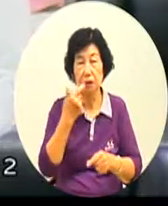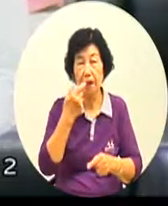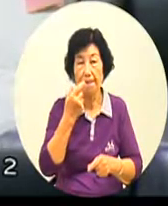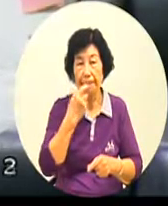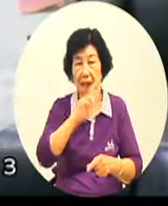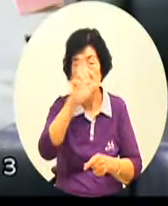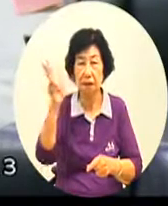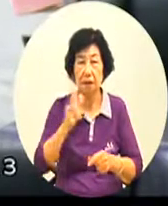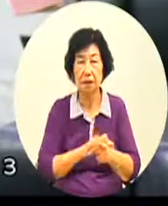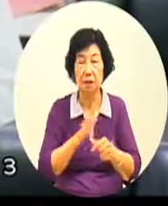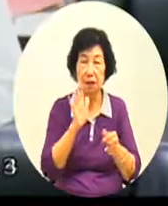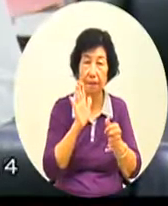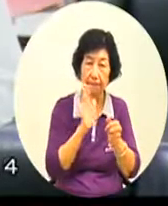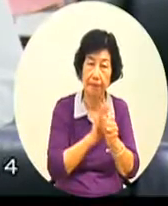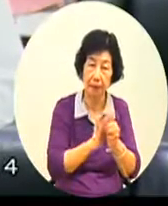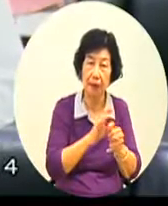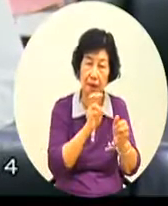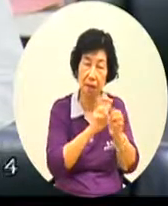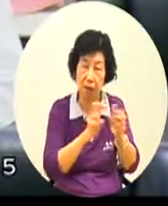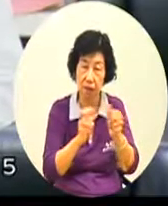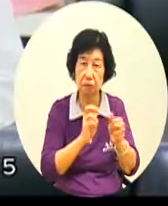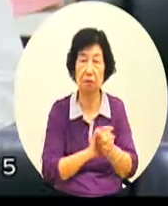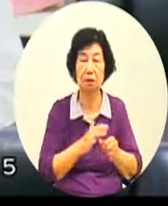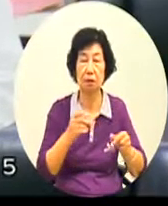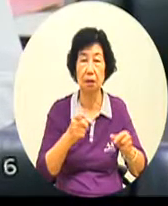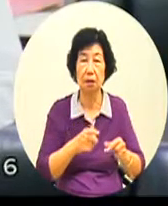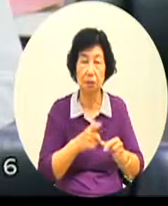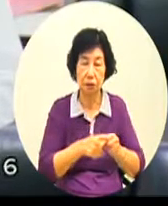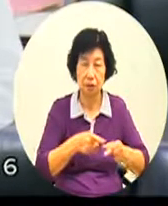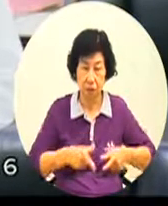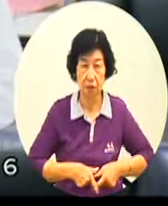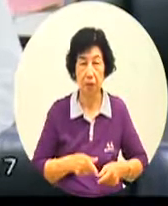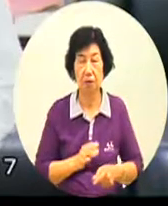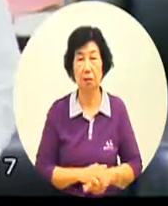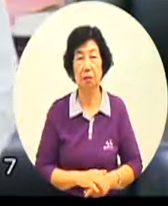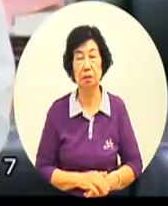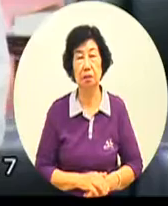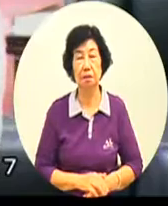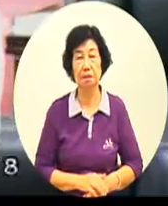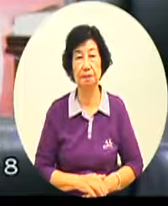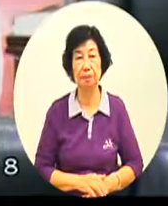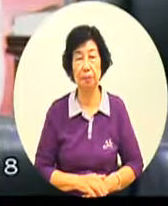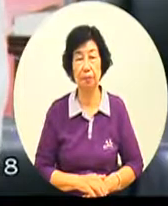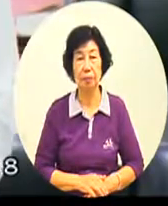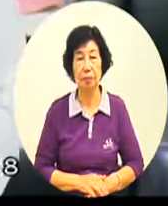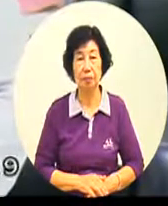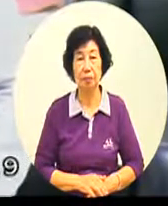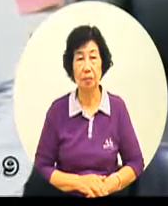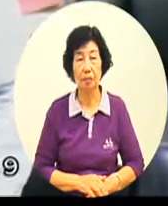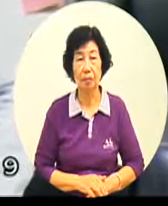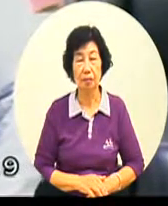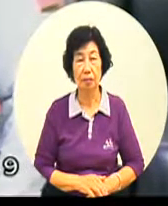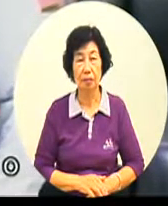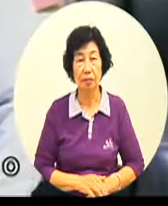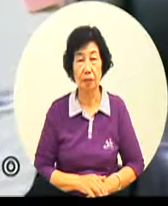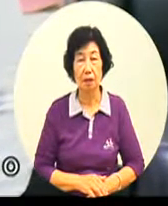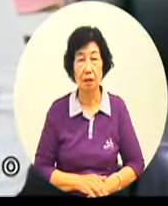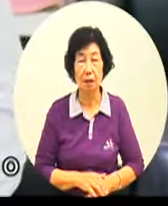部分啊哈。本席想请问局长的，就是说针对这个部分，要达到每一